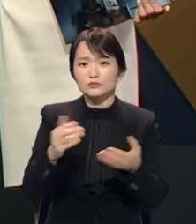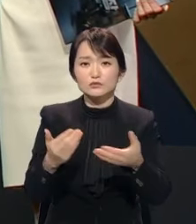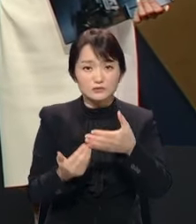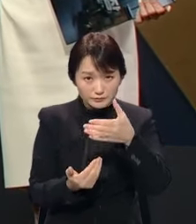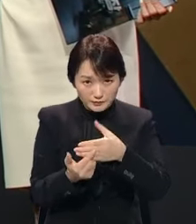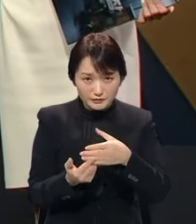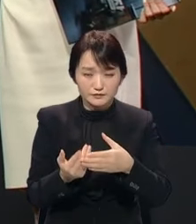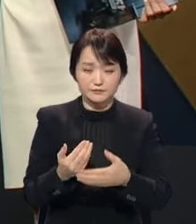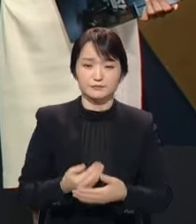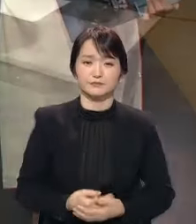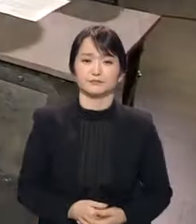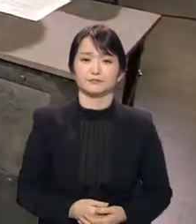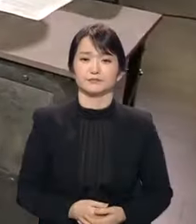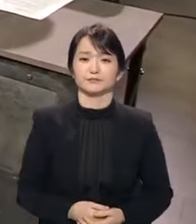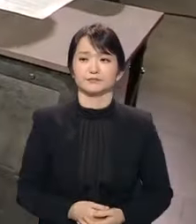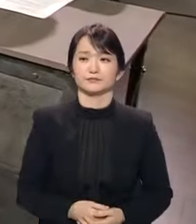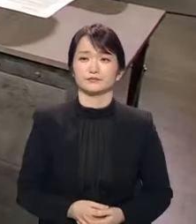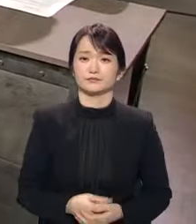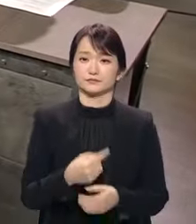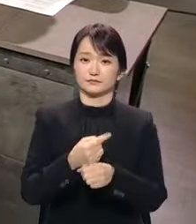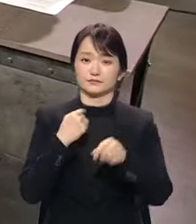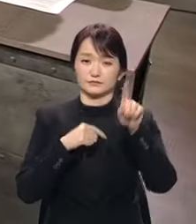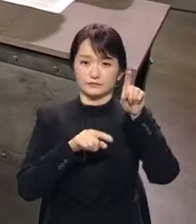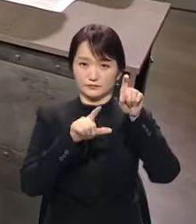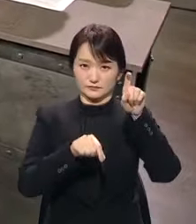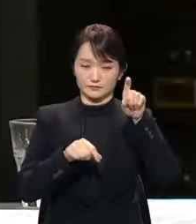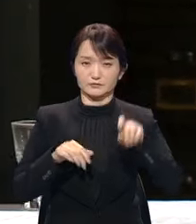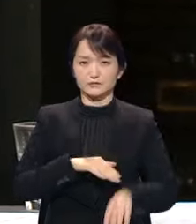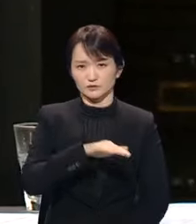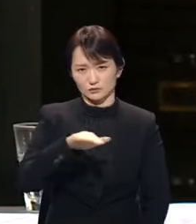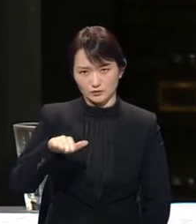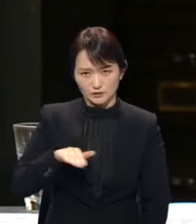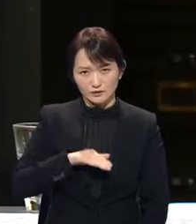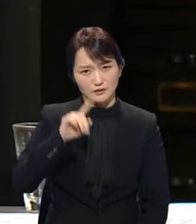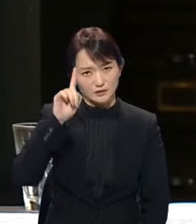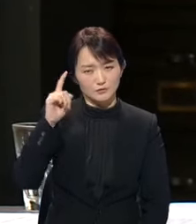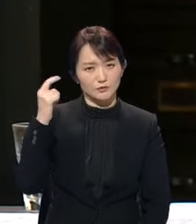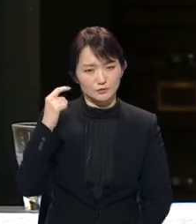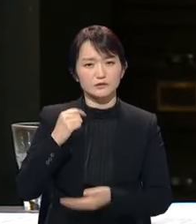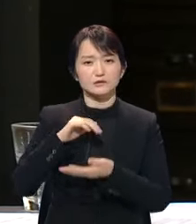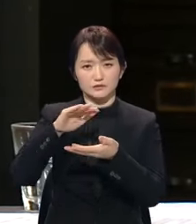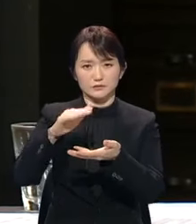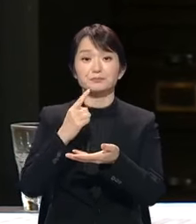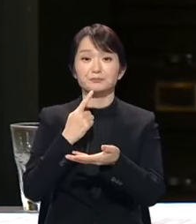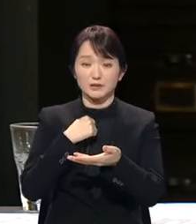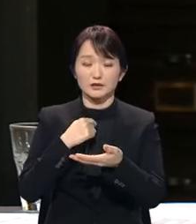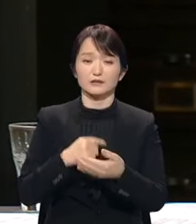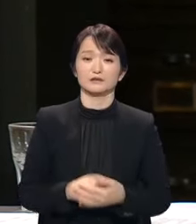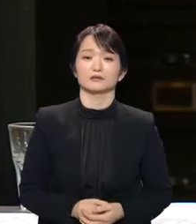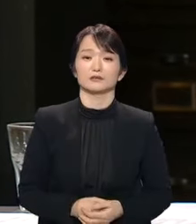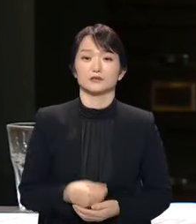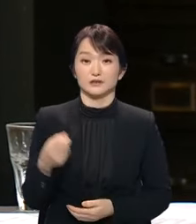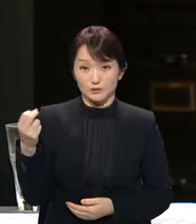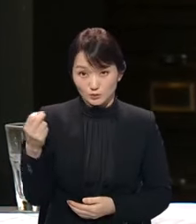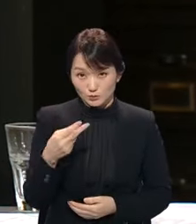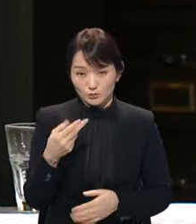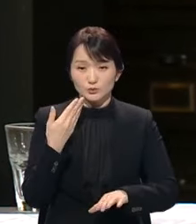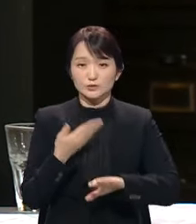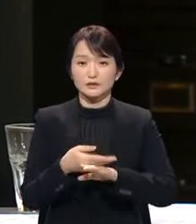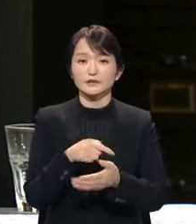걸까요? 자, 지난해 11월 저희가 한번 다뤘던 사건입니다. 맨 처음. 자, 그런데 또 다른